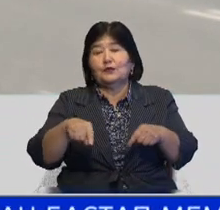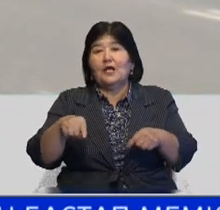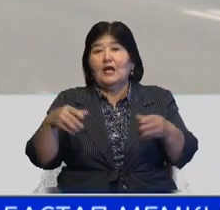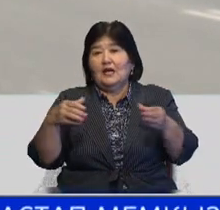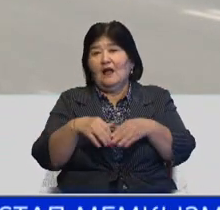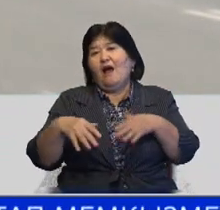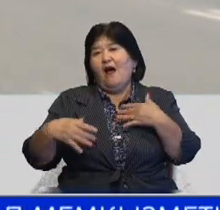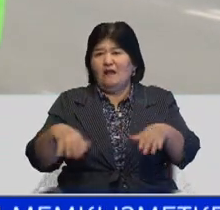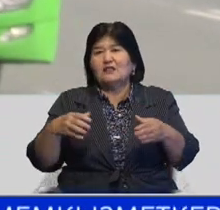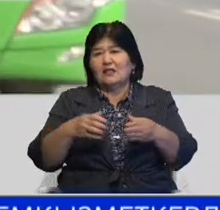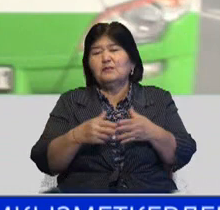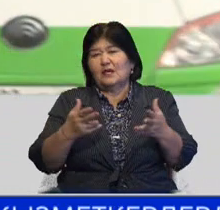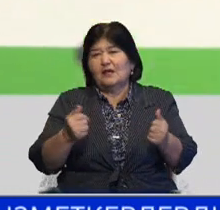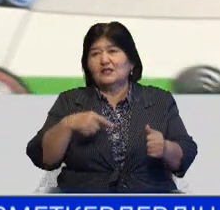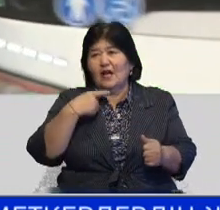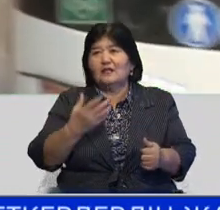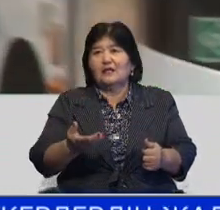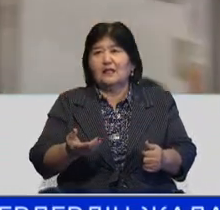әлсіз команда ғой, арасын айтқанда.